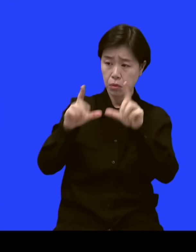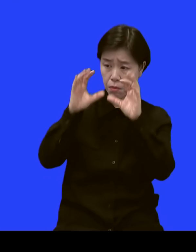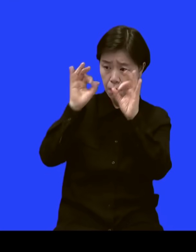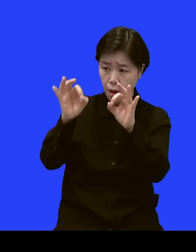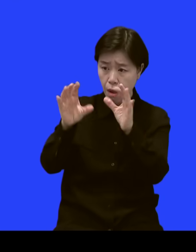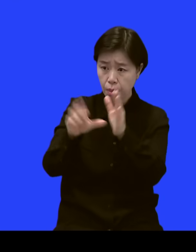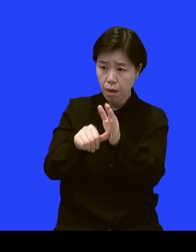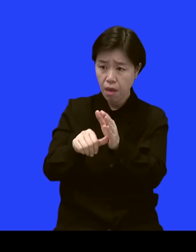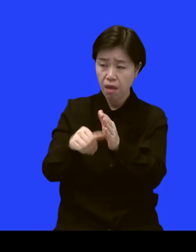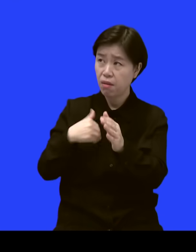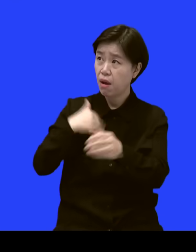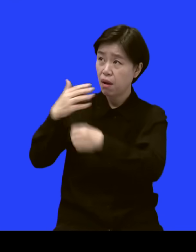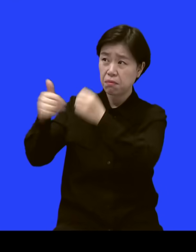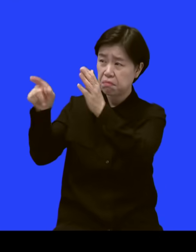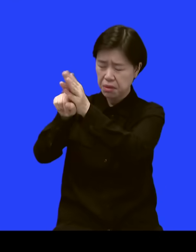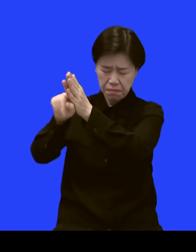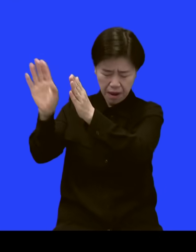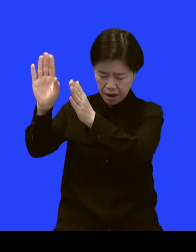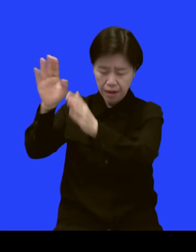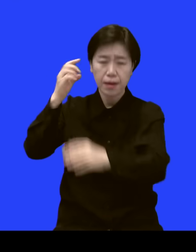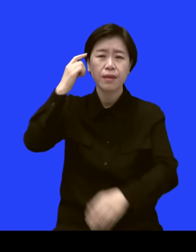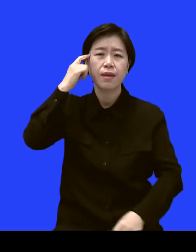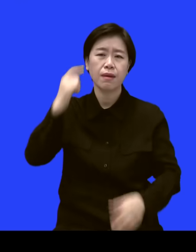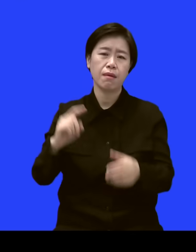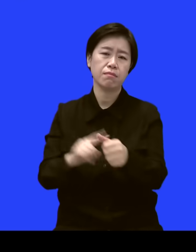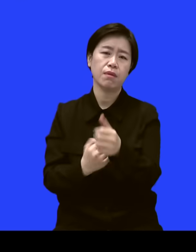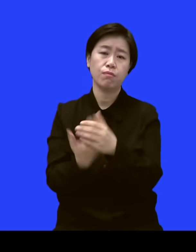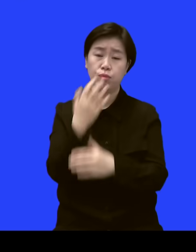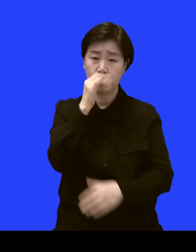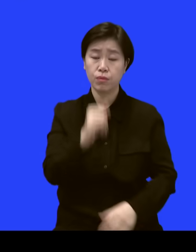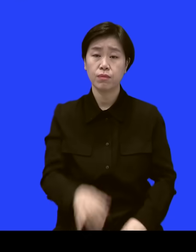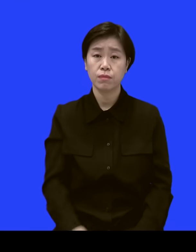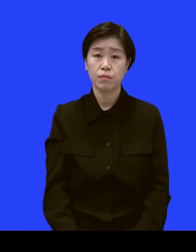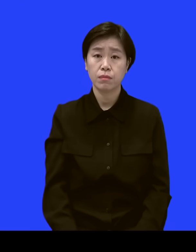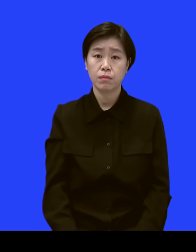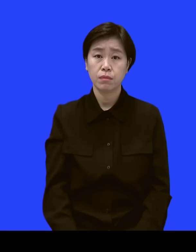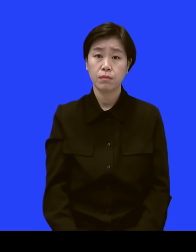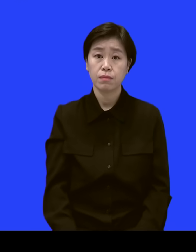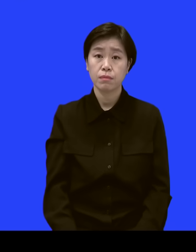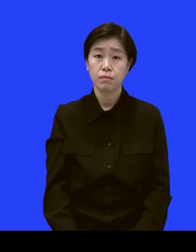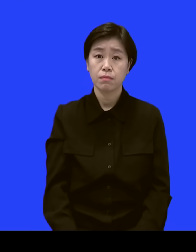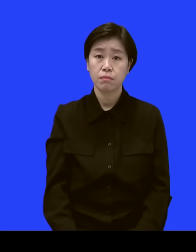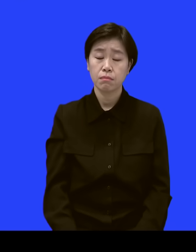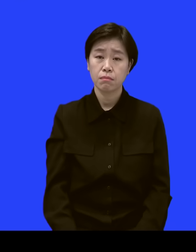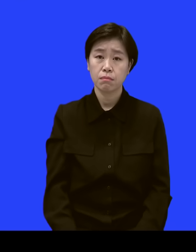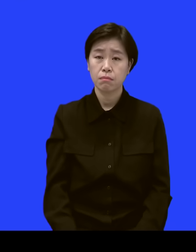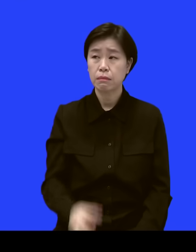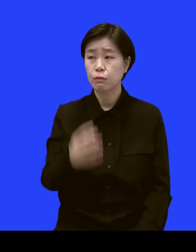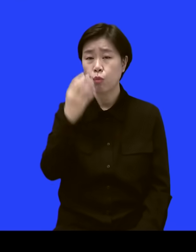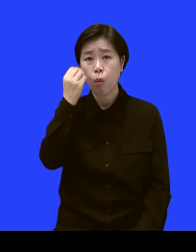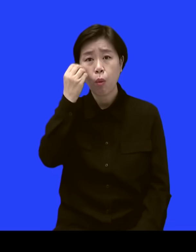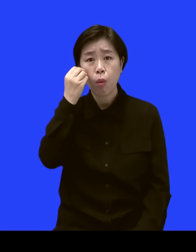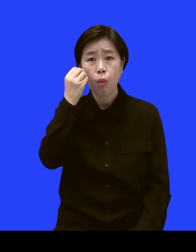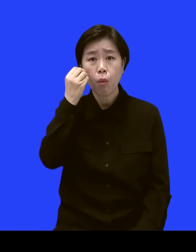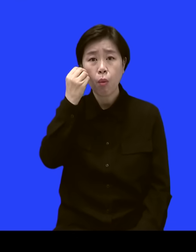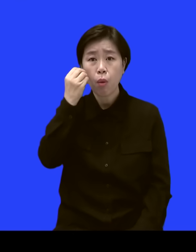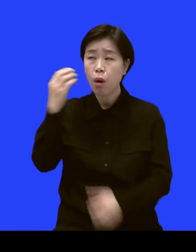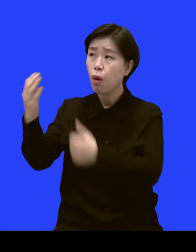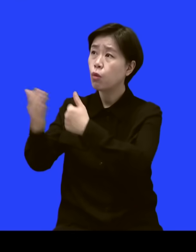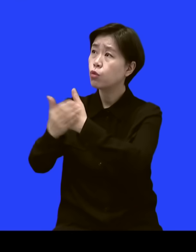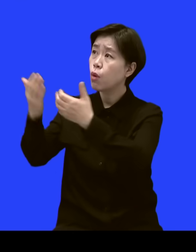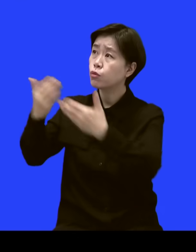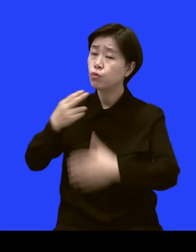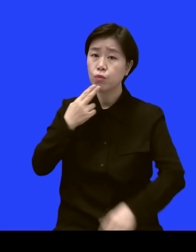잡히더라고요, 제 안에서. 그럴 수 있죠. 예. 우리 엄마가 저렇게 기도를 하는데 하나님이 이러신다고? 왜 우리는